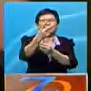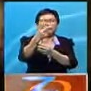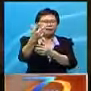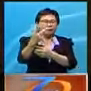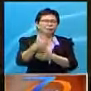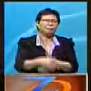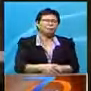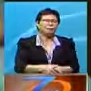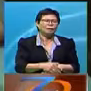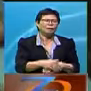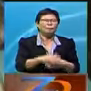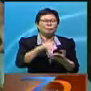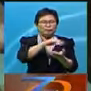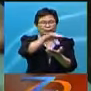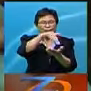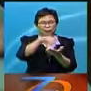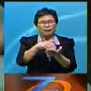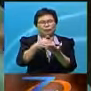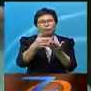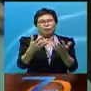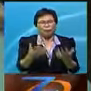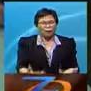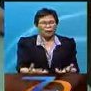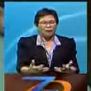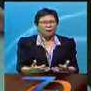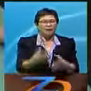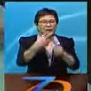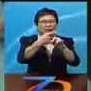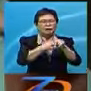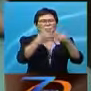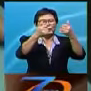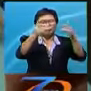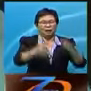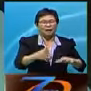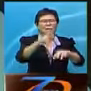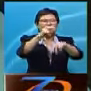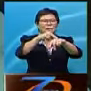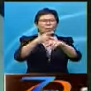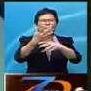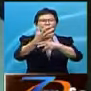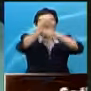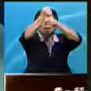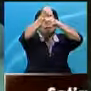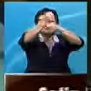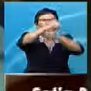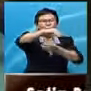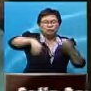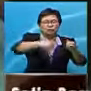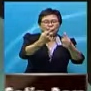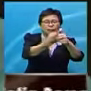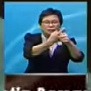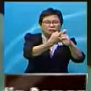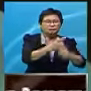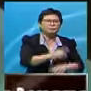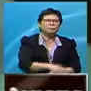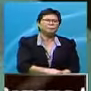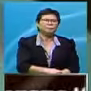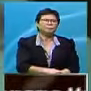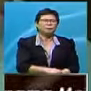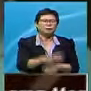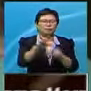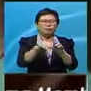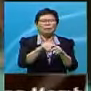Manakala kategori middleweight, Agilan Tani yang menentang Tristay Tan dari Filipina berjaya menewaskan lawan dalam pusingan pertama.